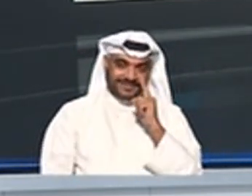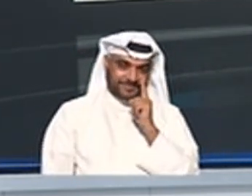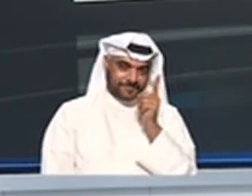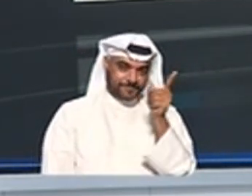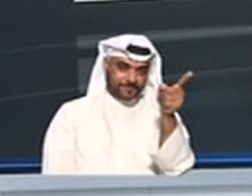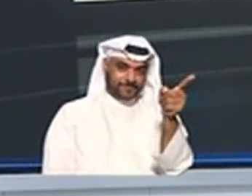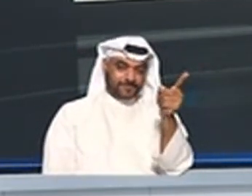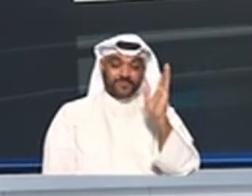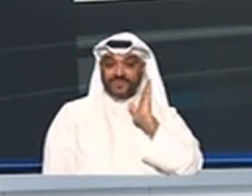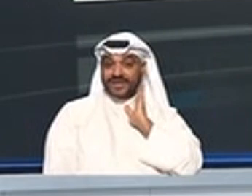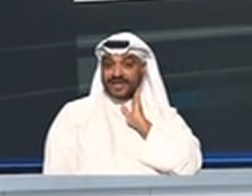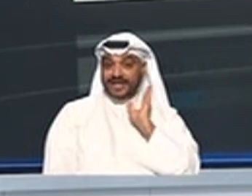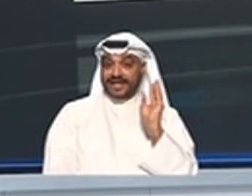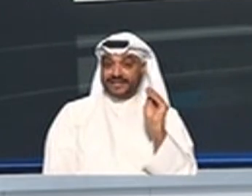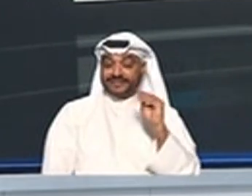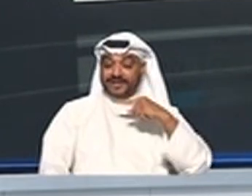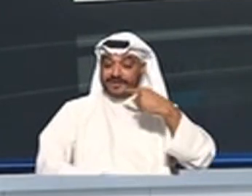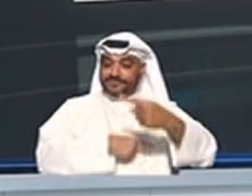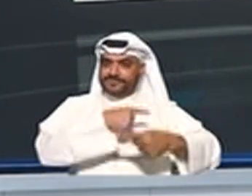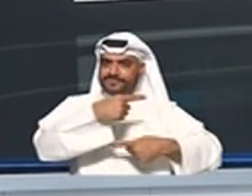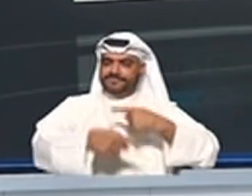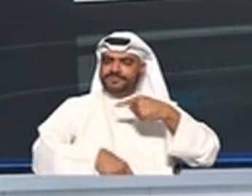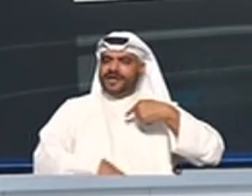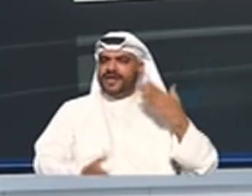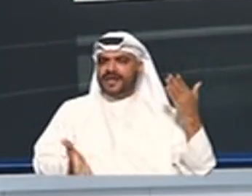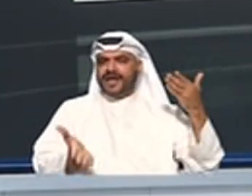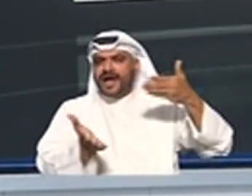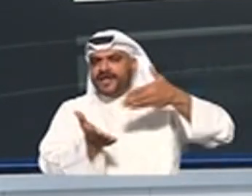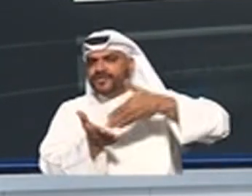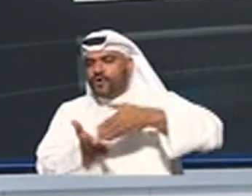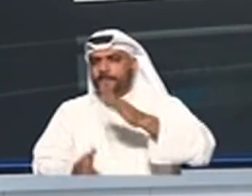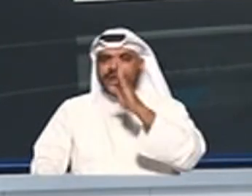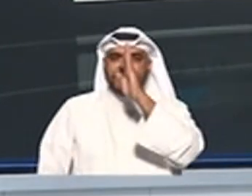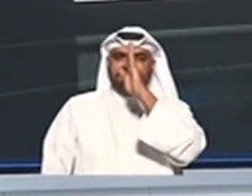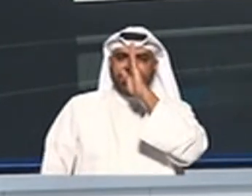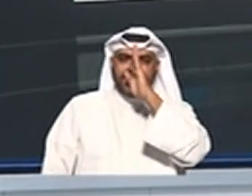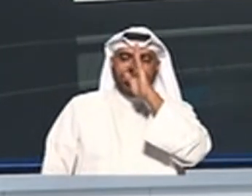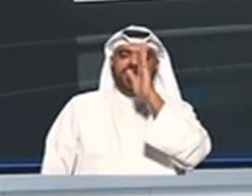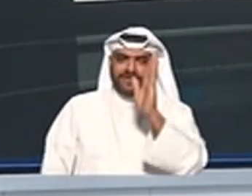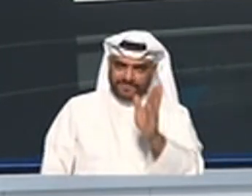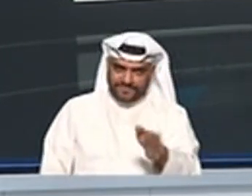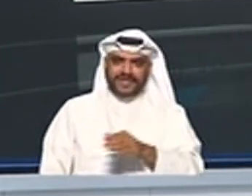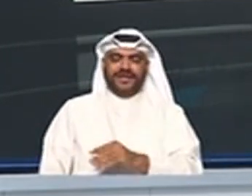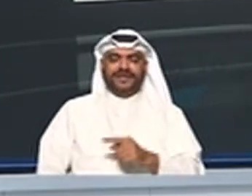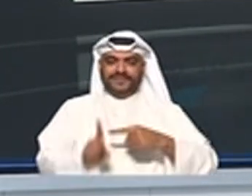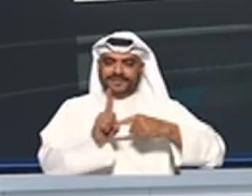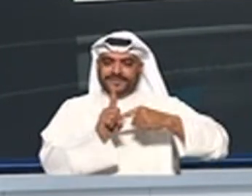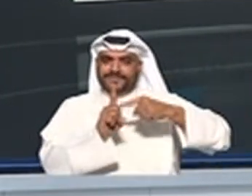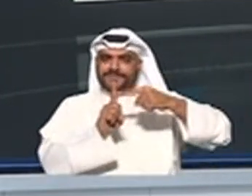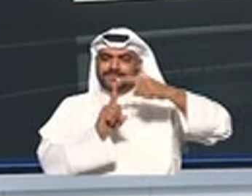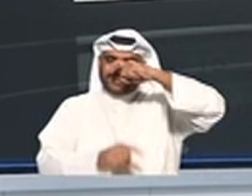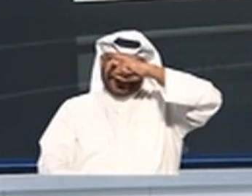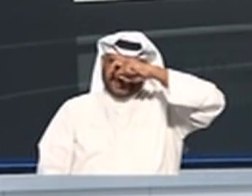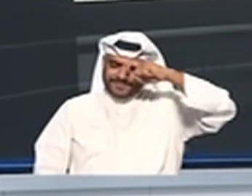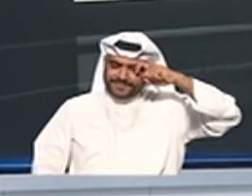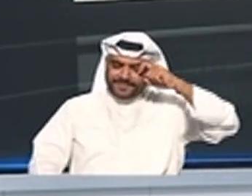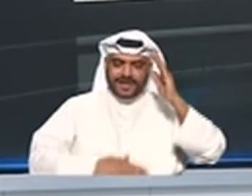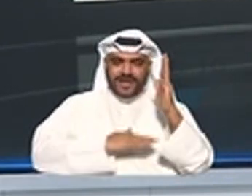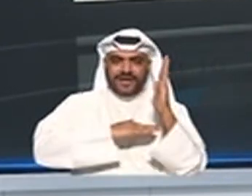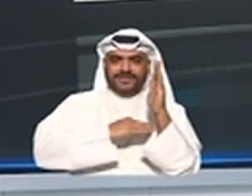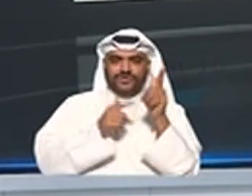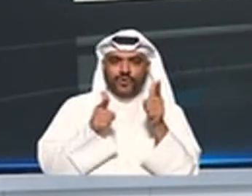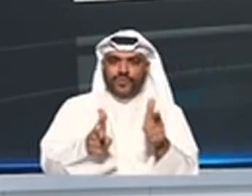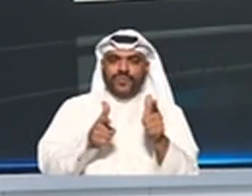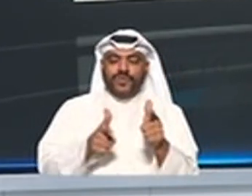إلى كوس، وتستمر هذه الوضعية حتى يوم الاثنين مع عبور لبعض السحب العالية. 44 العظمى، والصغرى 26 درجة